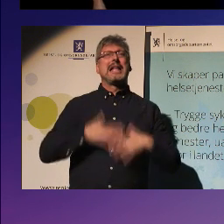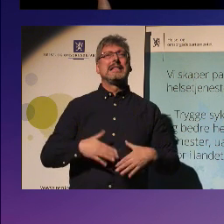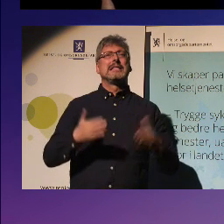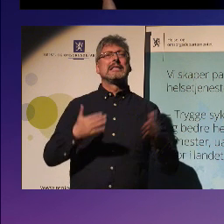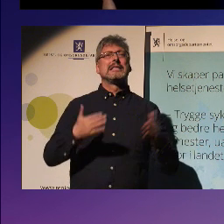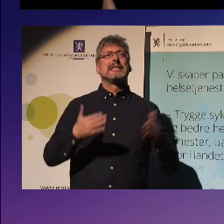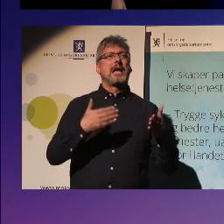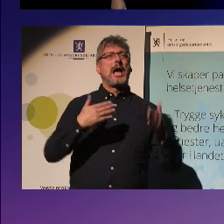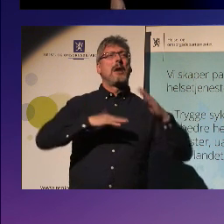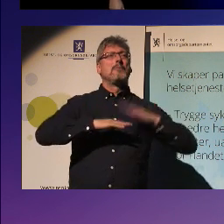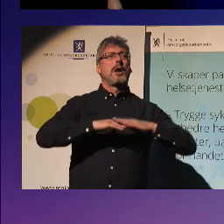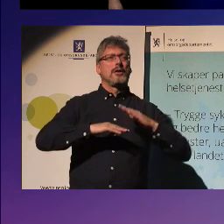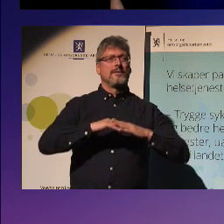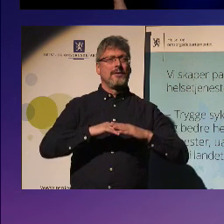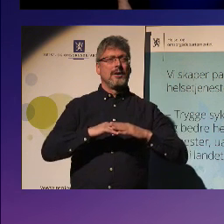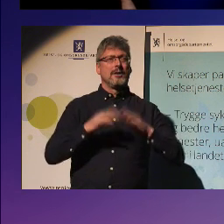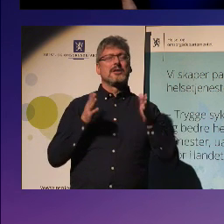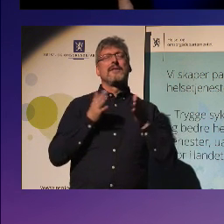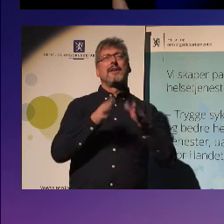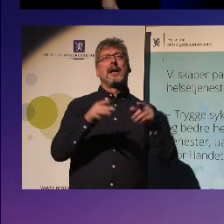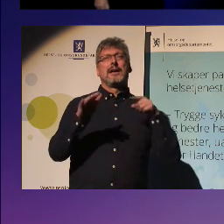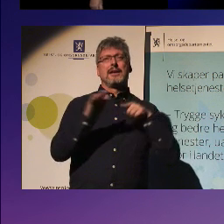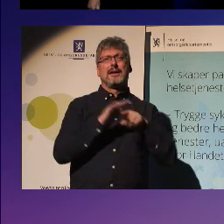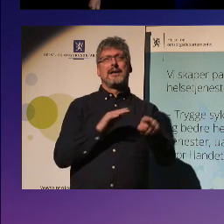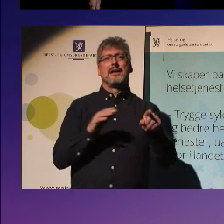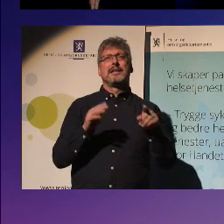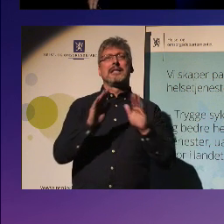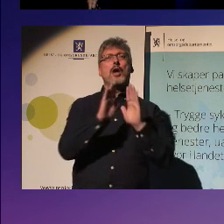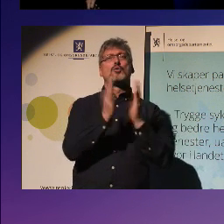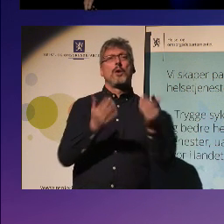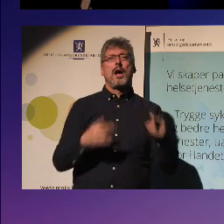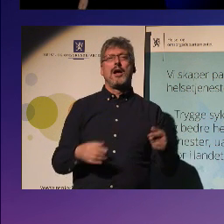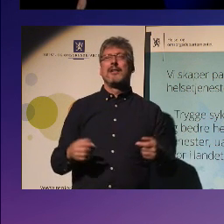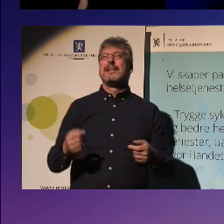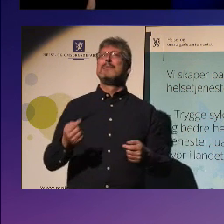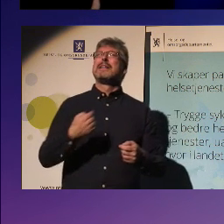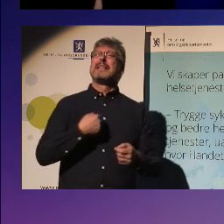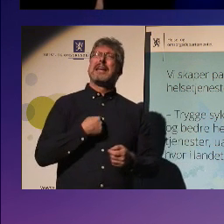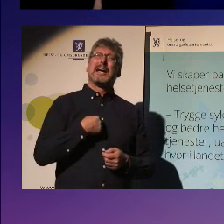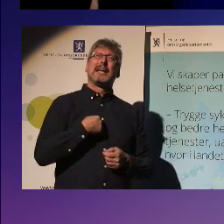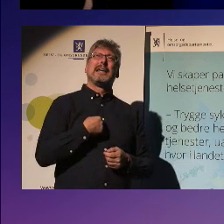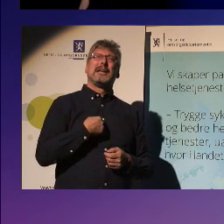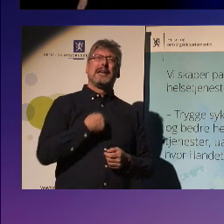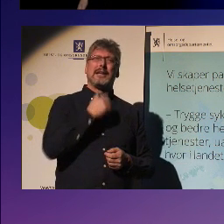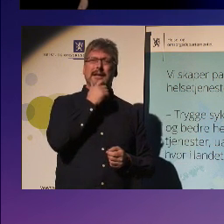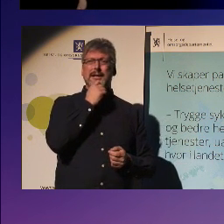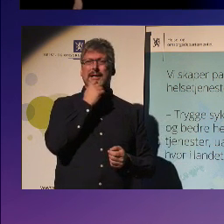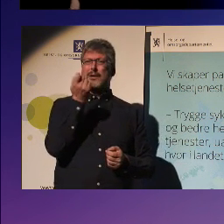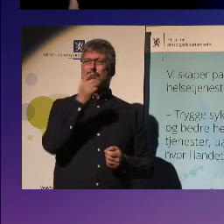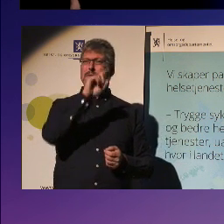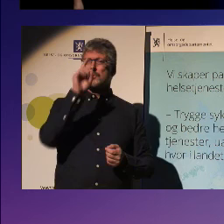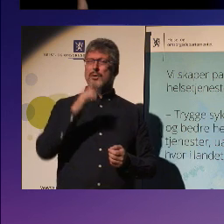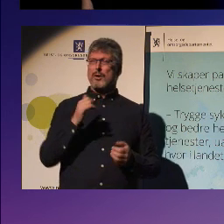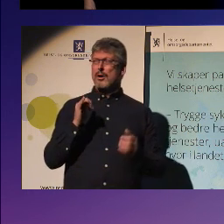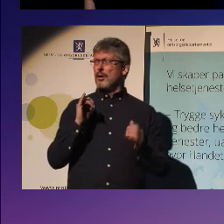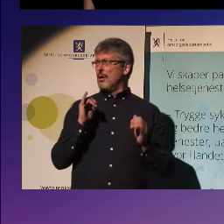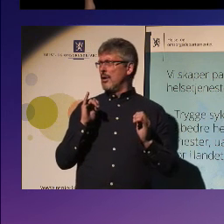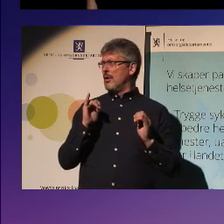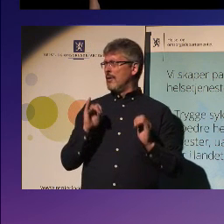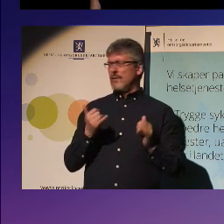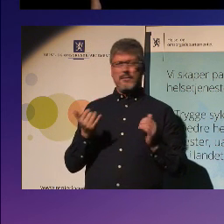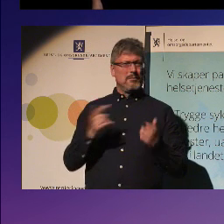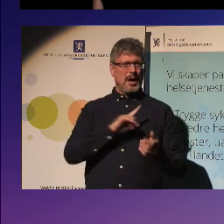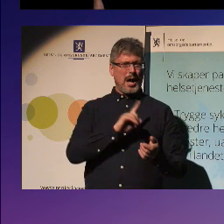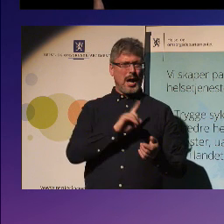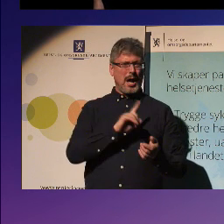veien mot en innbygger I en journal. Da stiller jeg meg noen spørsmål der. Hvorfor det bare vi I Midt-Norge